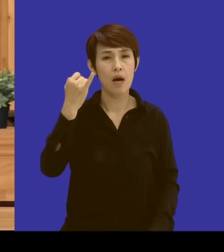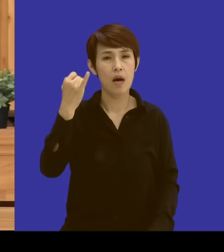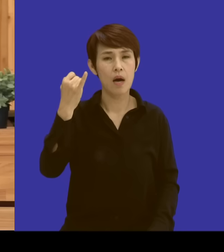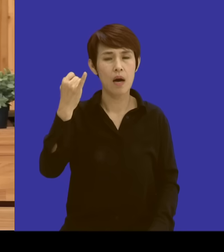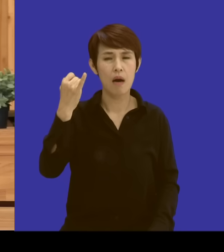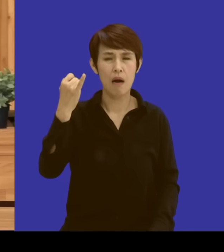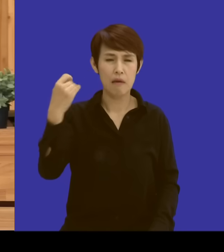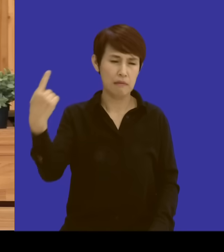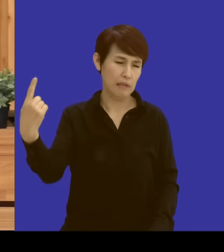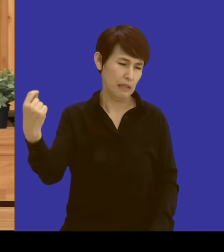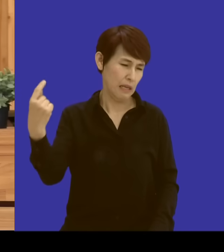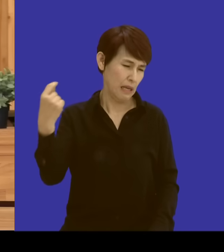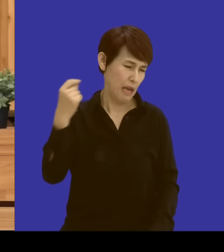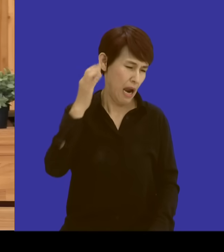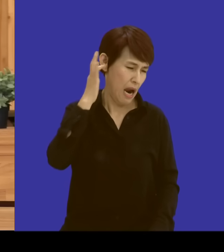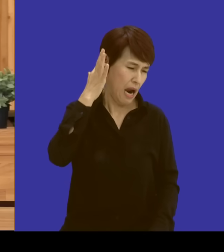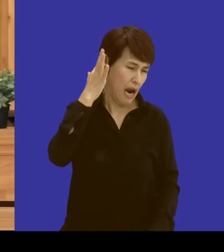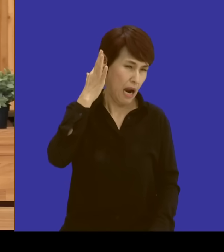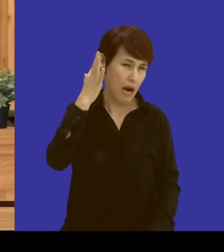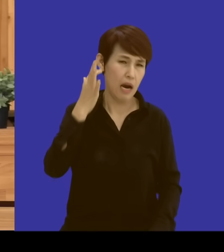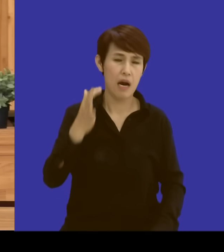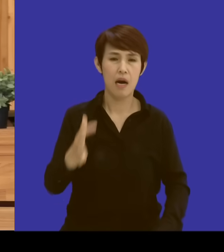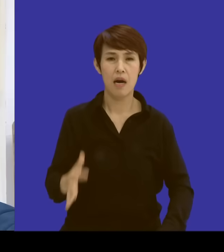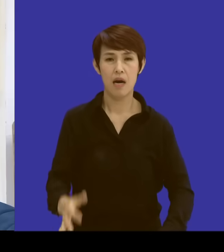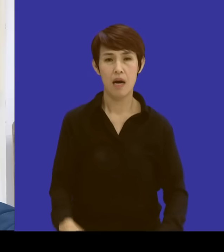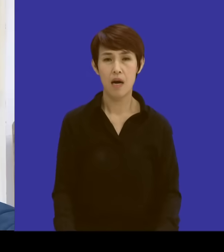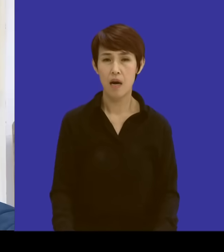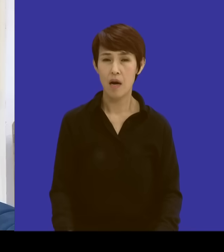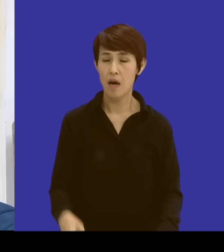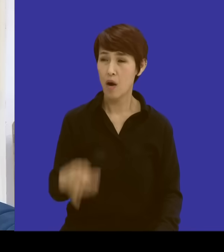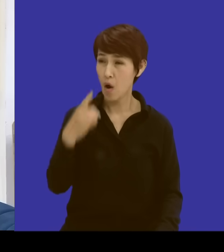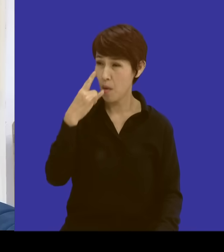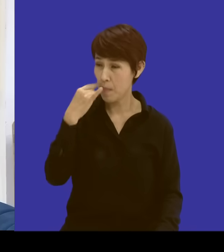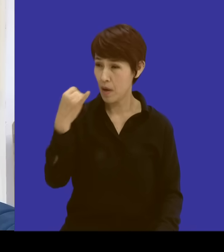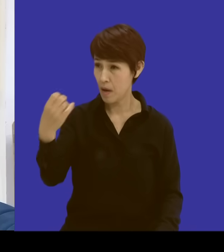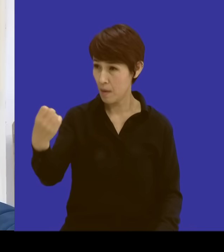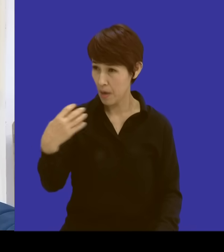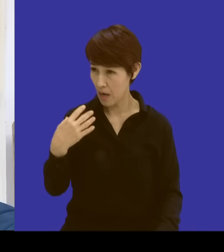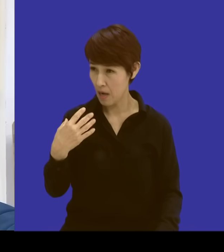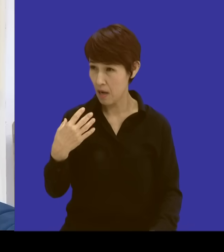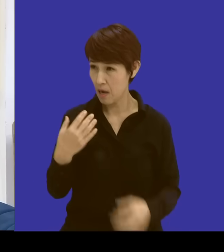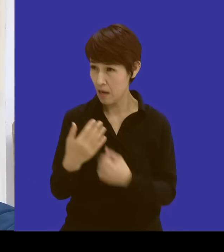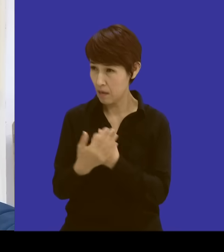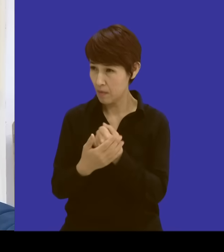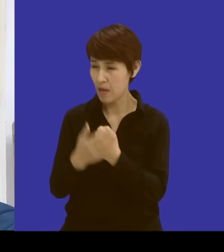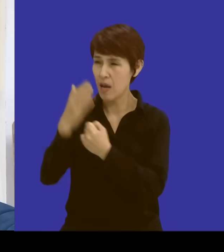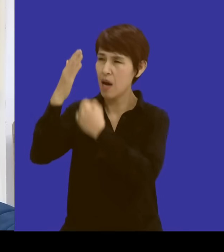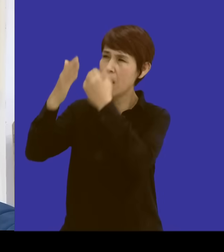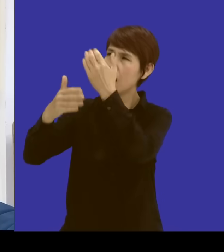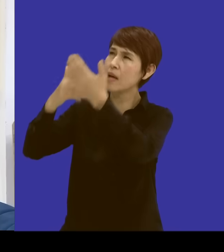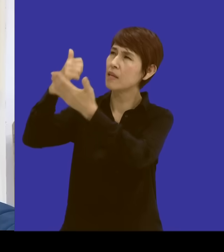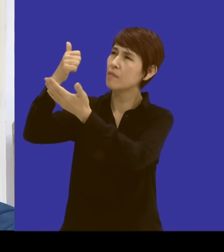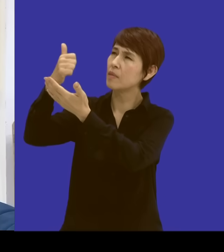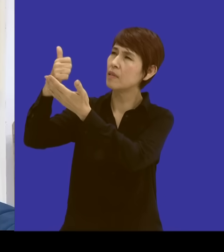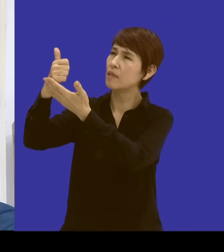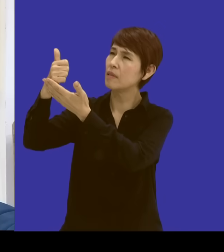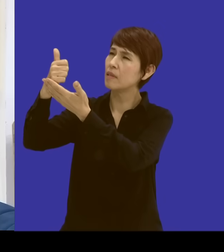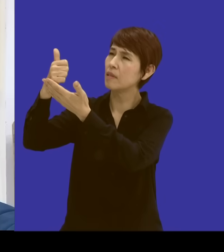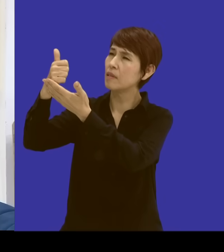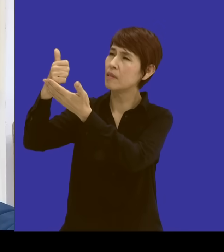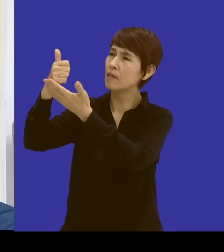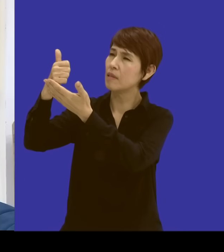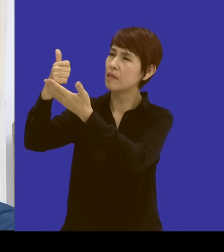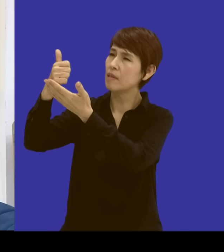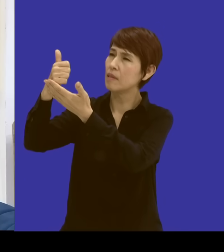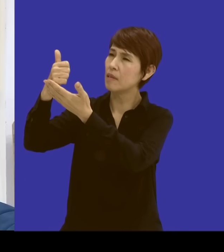거예요. 그래 엄마 참 좋겠어. 엄마 그 말 덕분에 내가 사랑의 하나님을 이